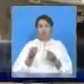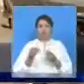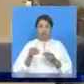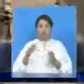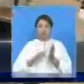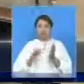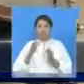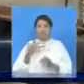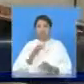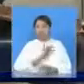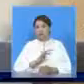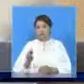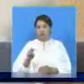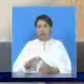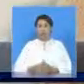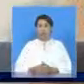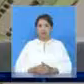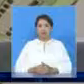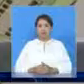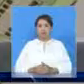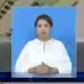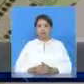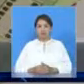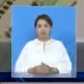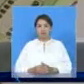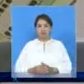более 950 миллионов тенге.